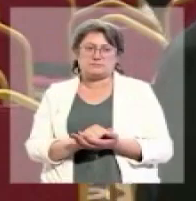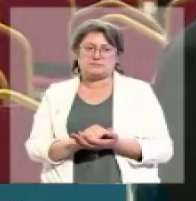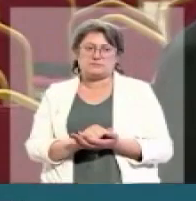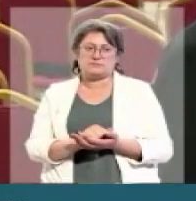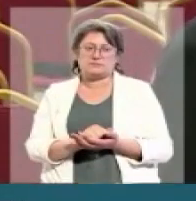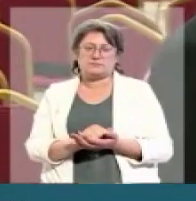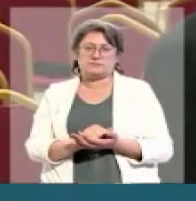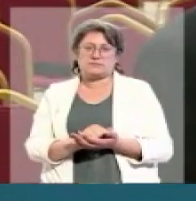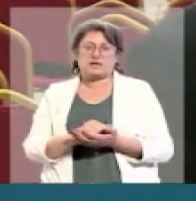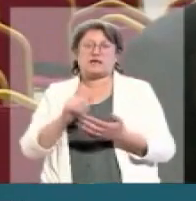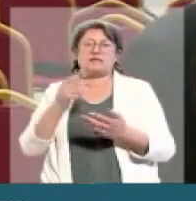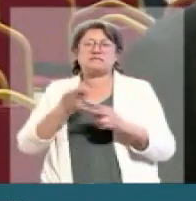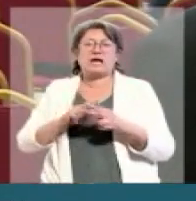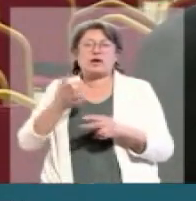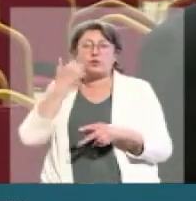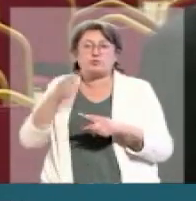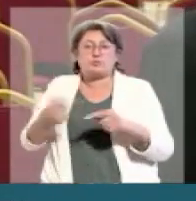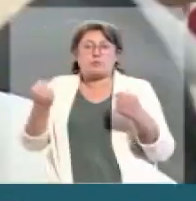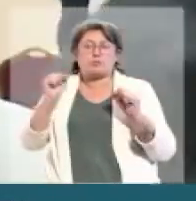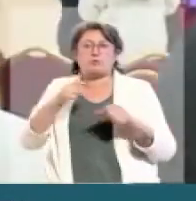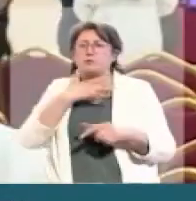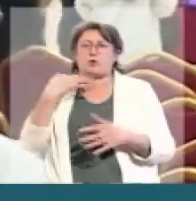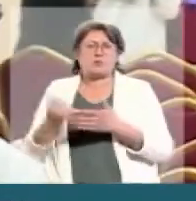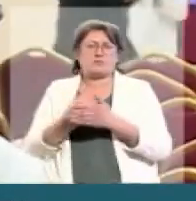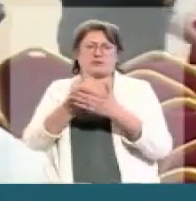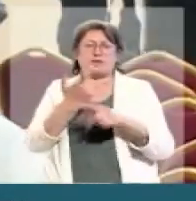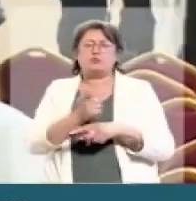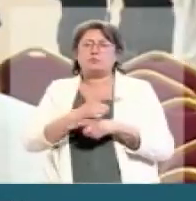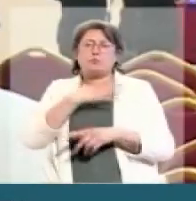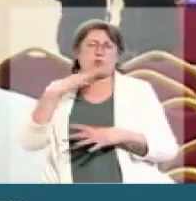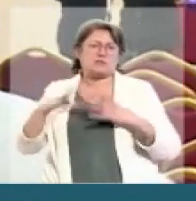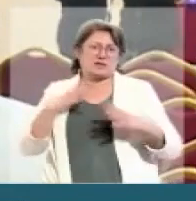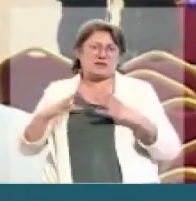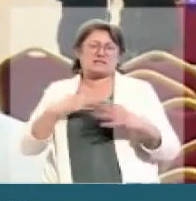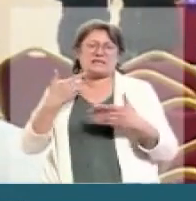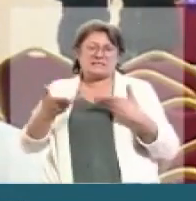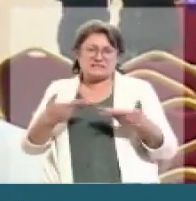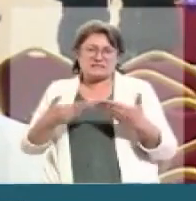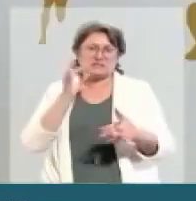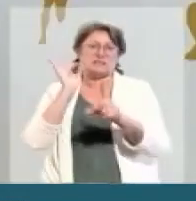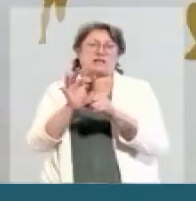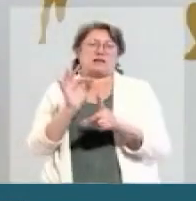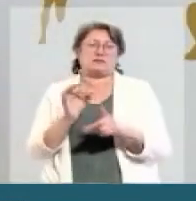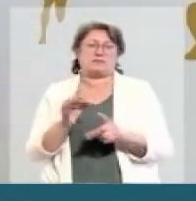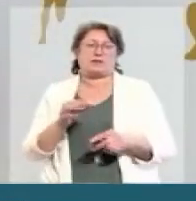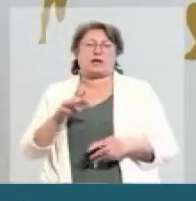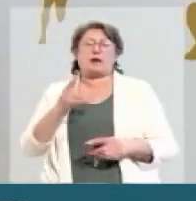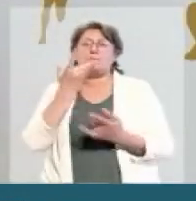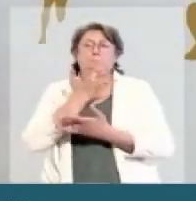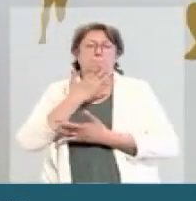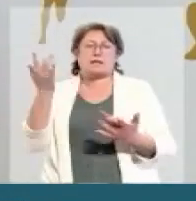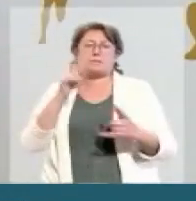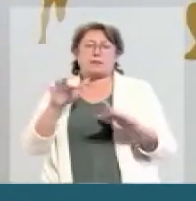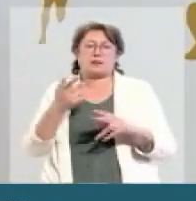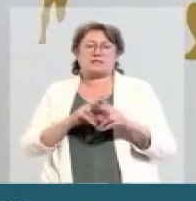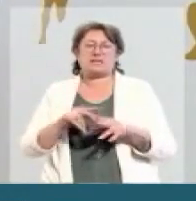За счет спорта можно очень многого добиться. Очень много тренироваться и идти к цели, ставить ее. Кульминацией